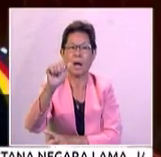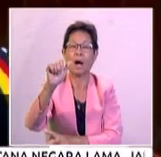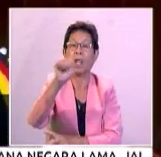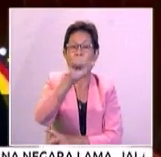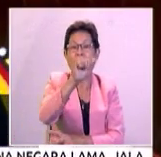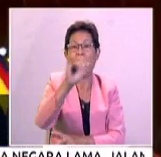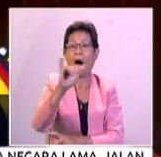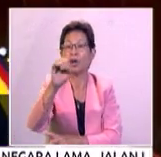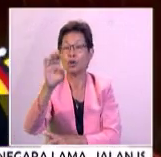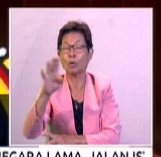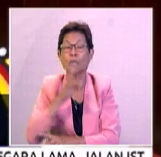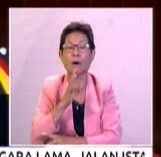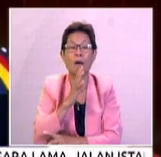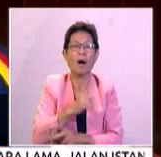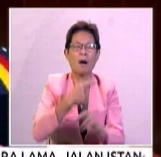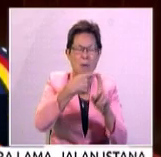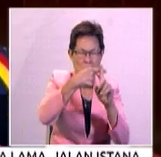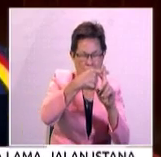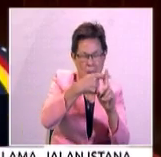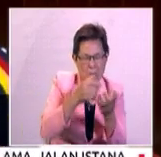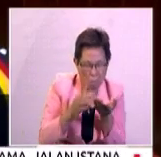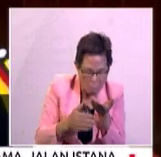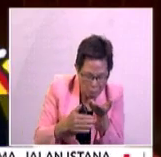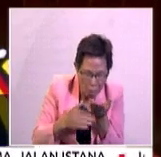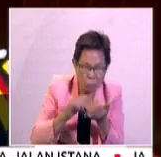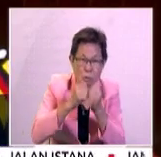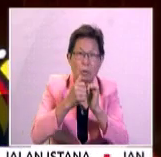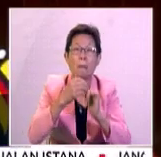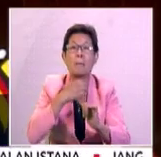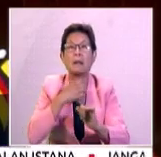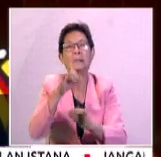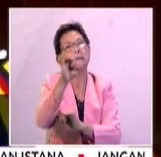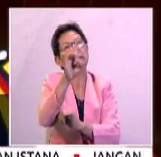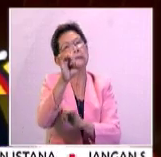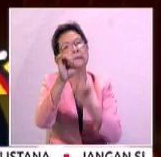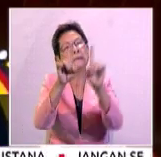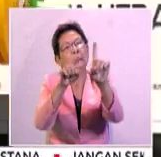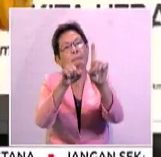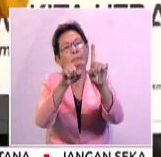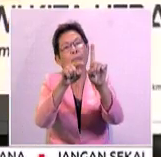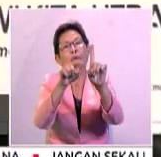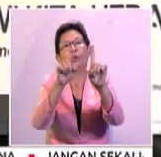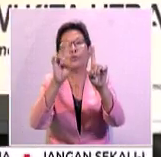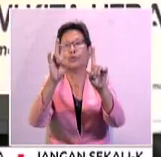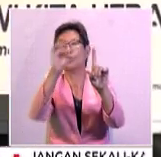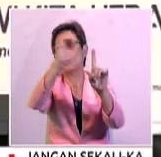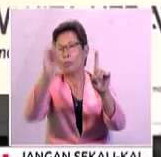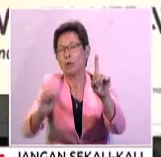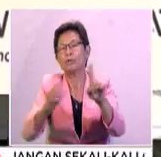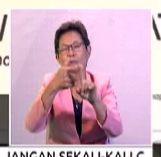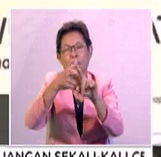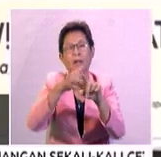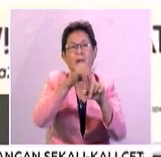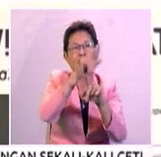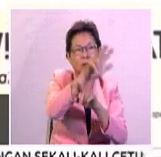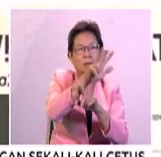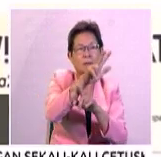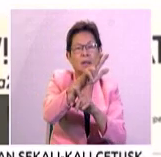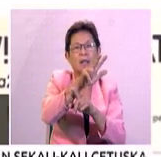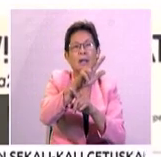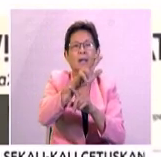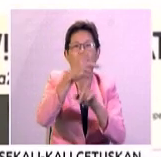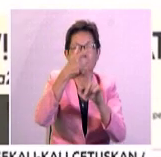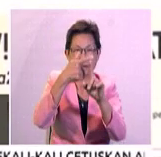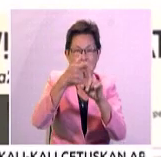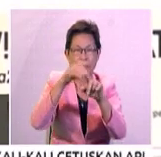kerana peratusan kes positif doping angkat berat di Sukma Perak cuma 1.7%, iaitu 3 daripada 177